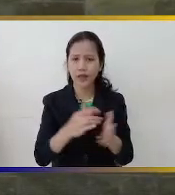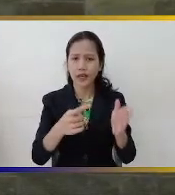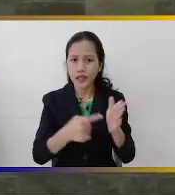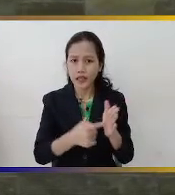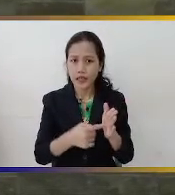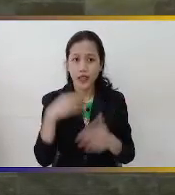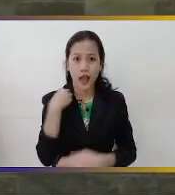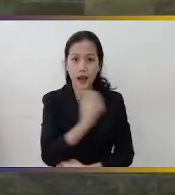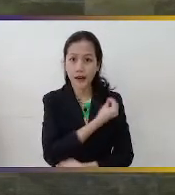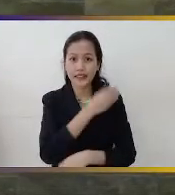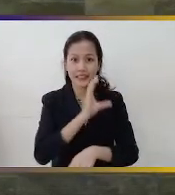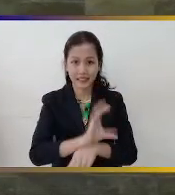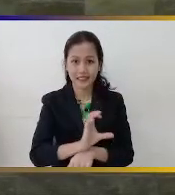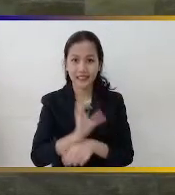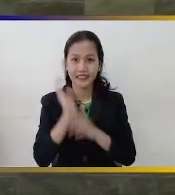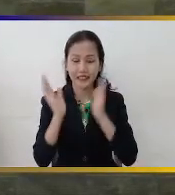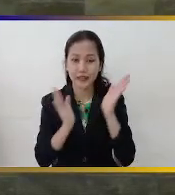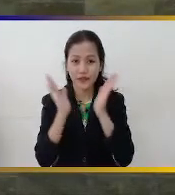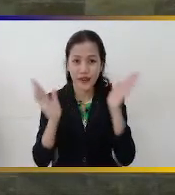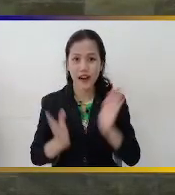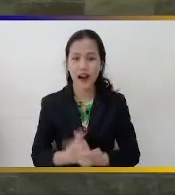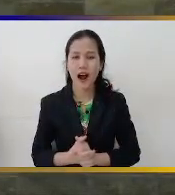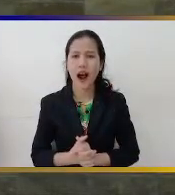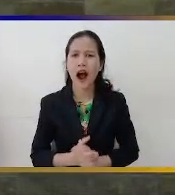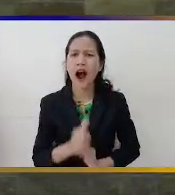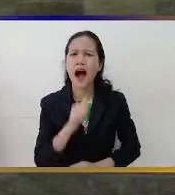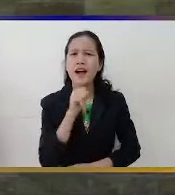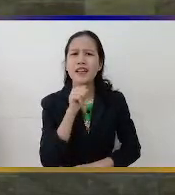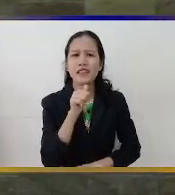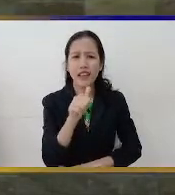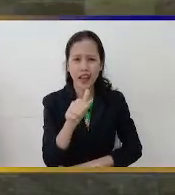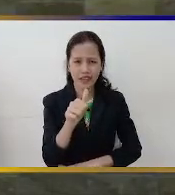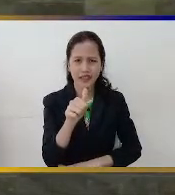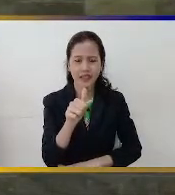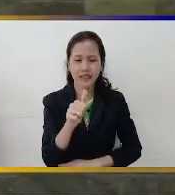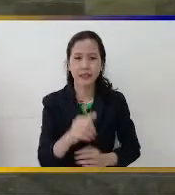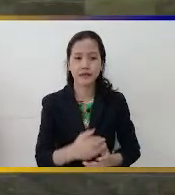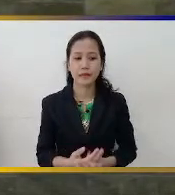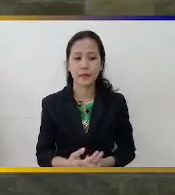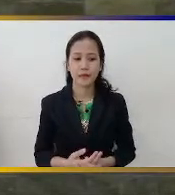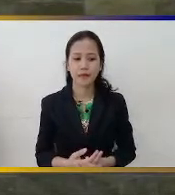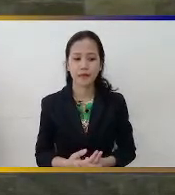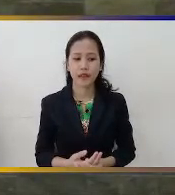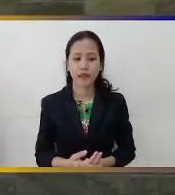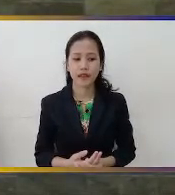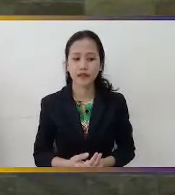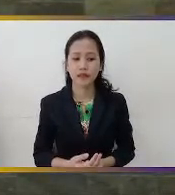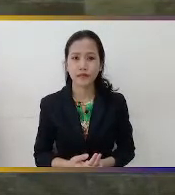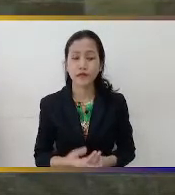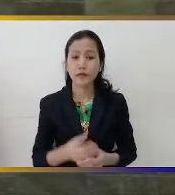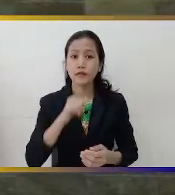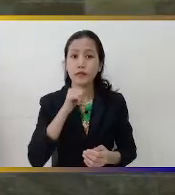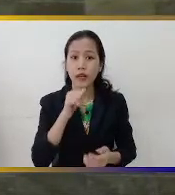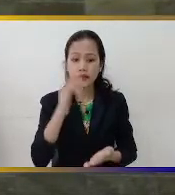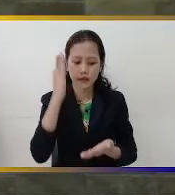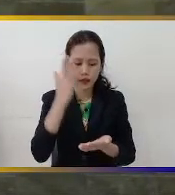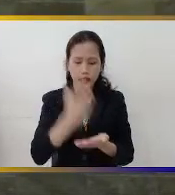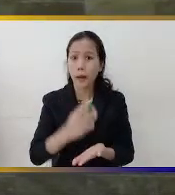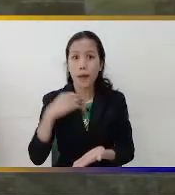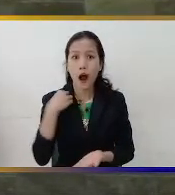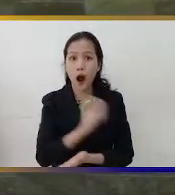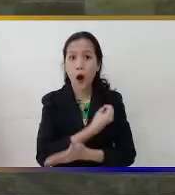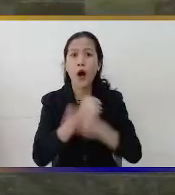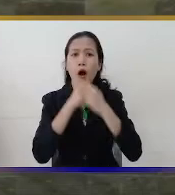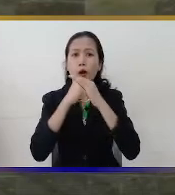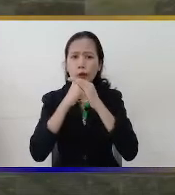pananambahan ay hindi po magiging hadlang sa ating pong pag-worship sa Panginoon. Sabi nga ng ating mahal na